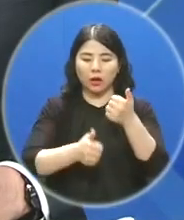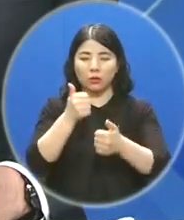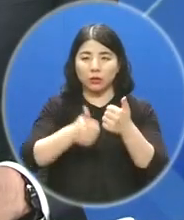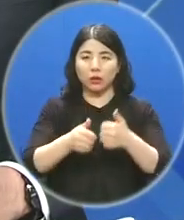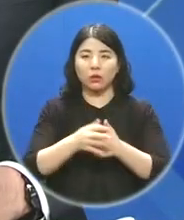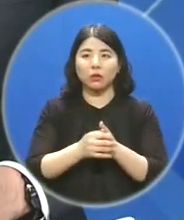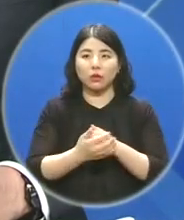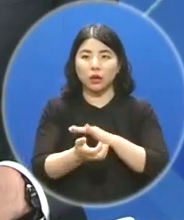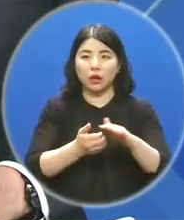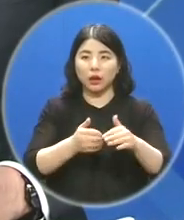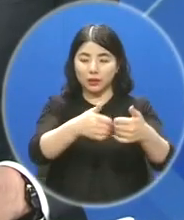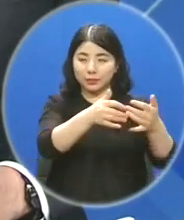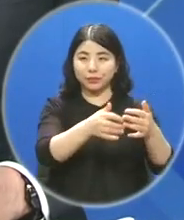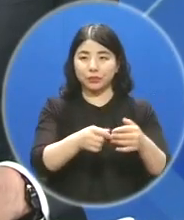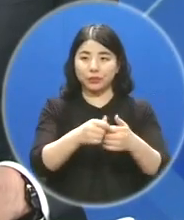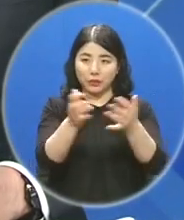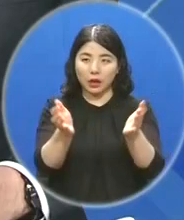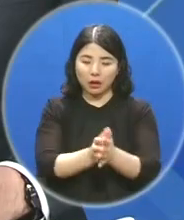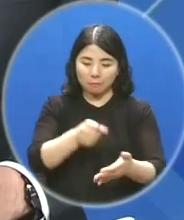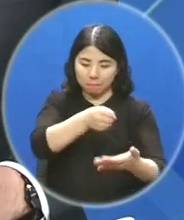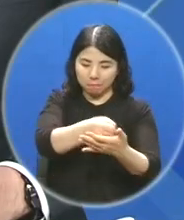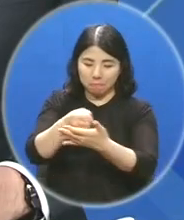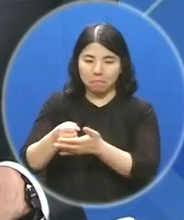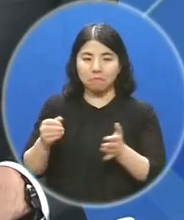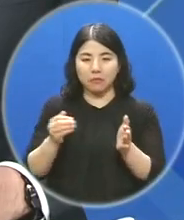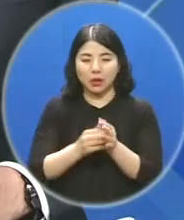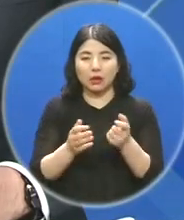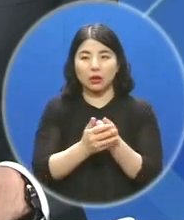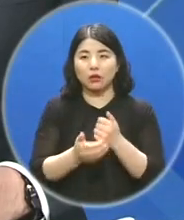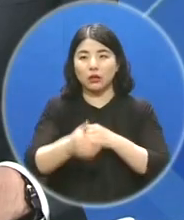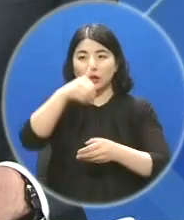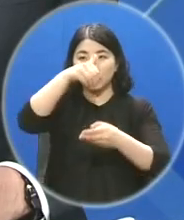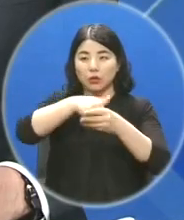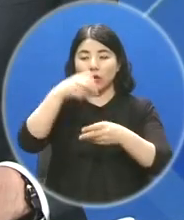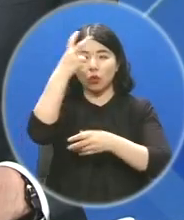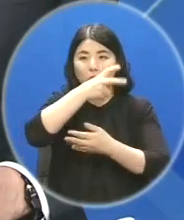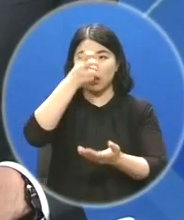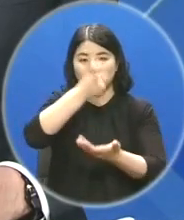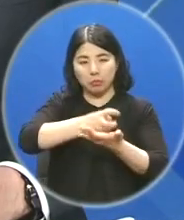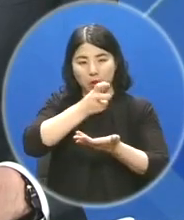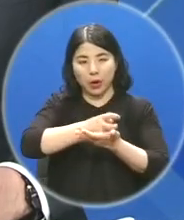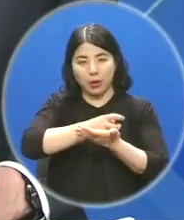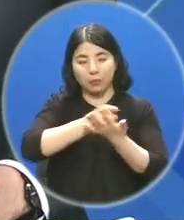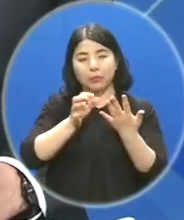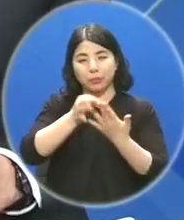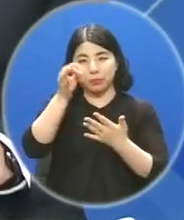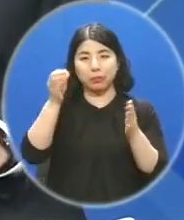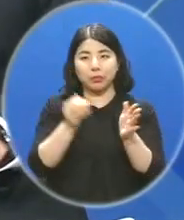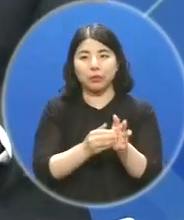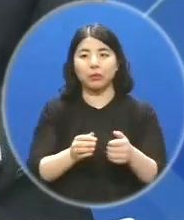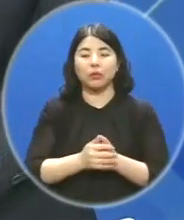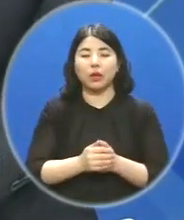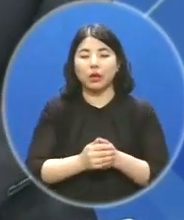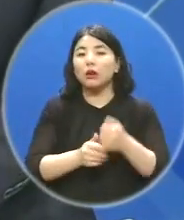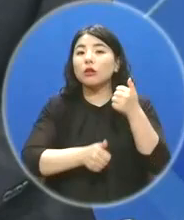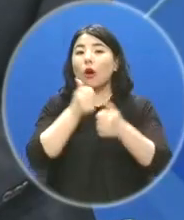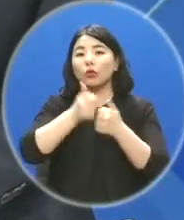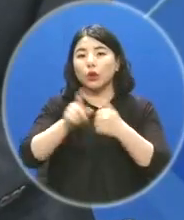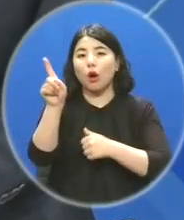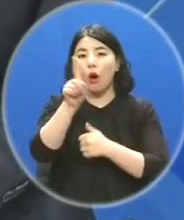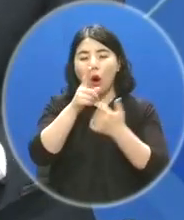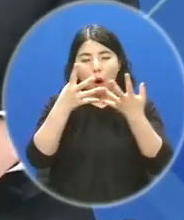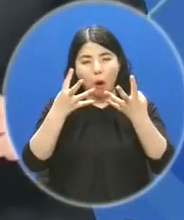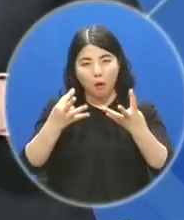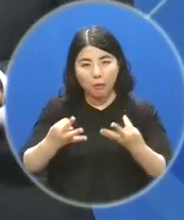그 당에서 그 좀 의결을 하고 왔는데요. 그래서 선거 관리 규정을 좀 저희가 좀 채택을 했습니다. 네. 그래서 경선을